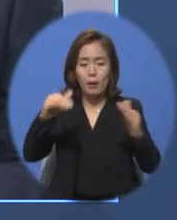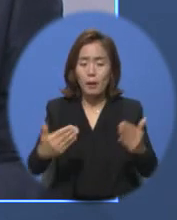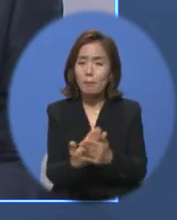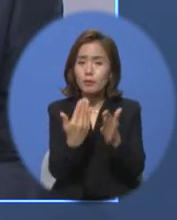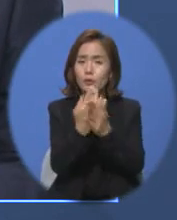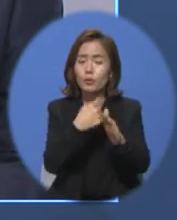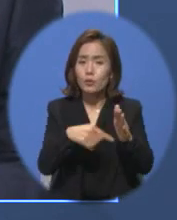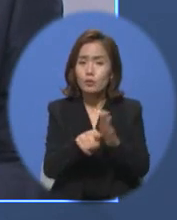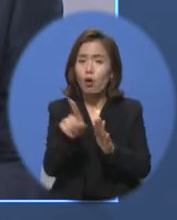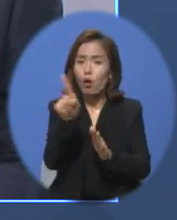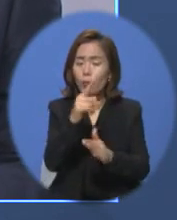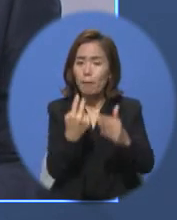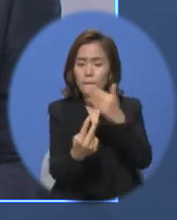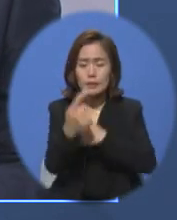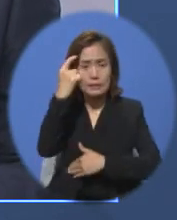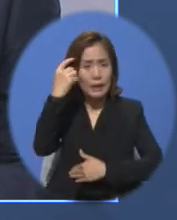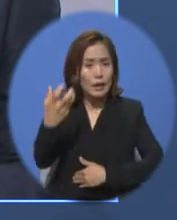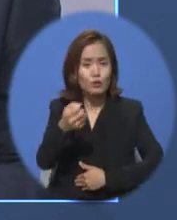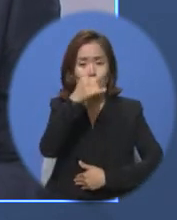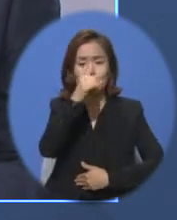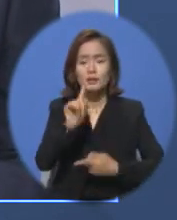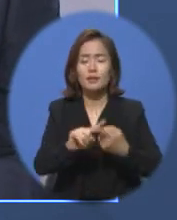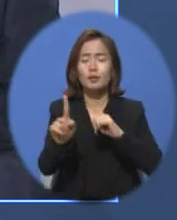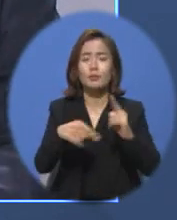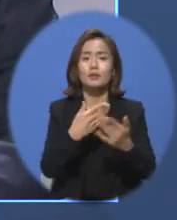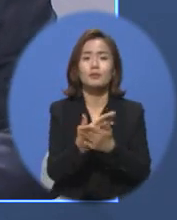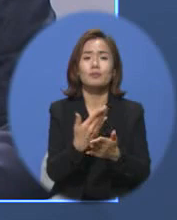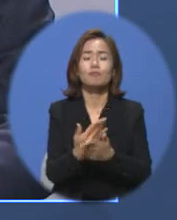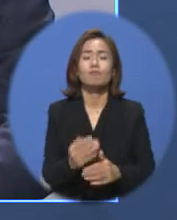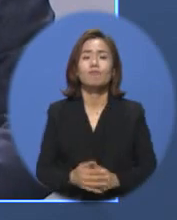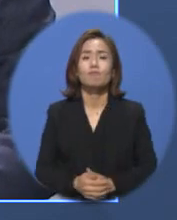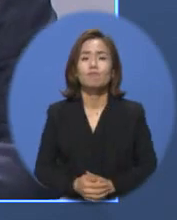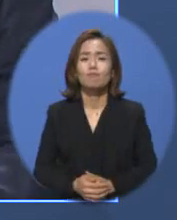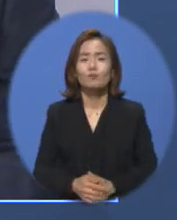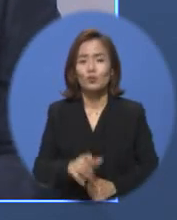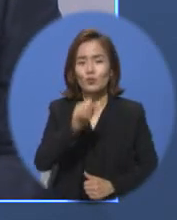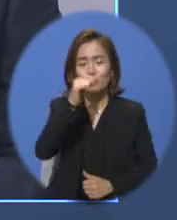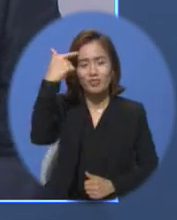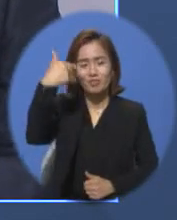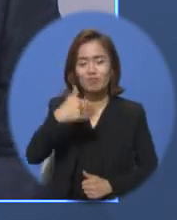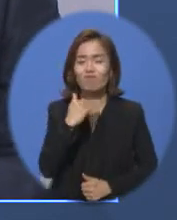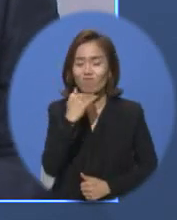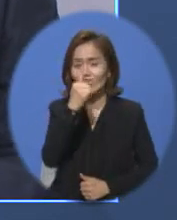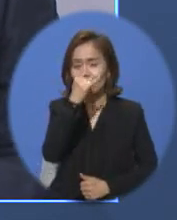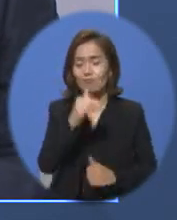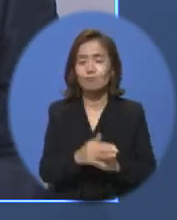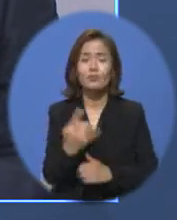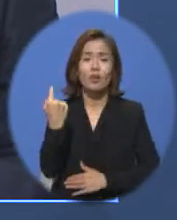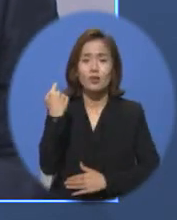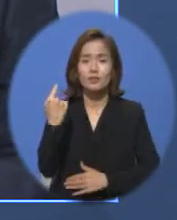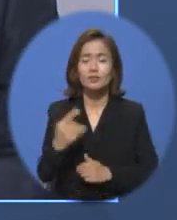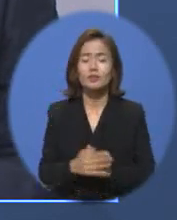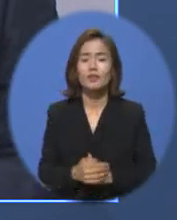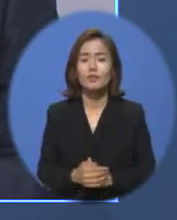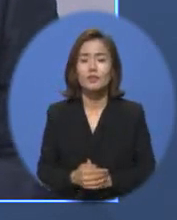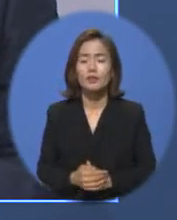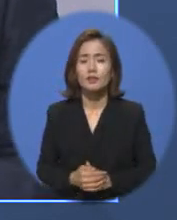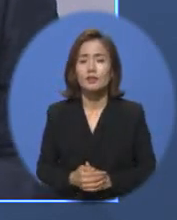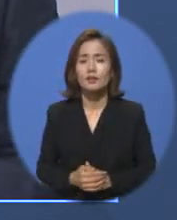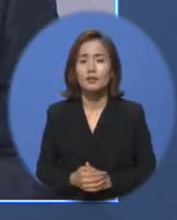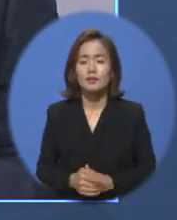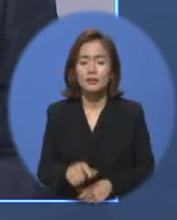효도마을과 그주변광주지역의개발에대한당신의비전이나생각은무엇입니까? 네,아주좋은질문입니다.저는 그것을기다려왔습니다.